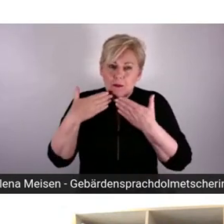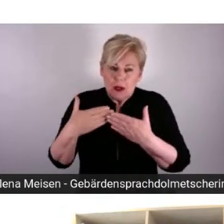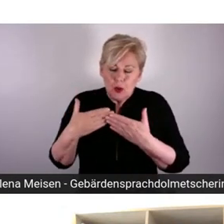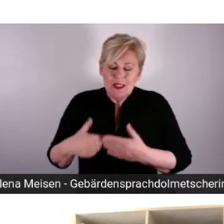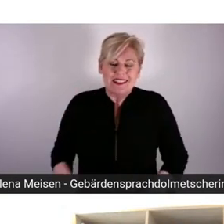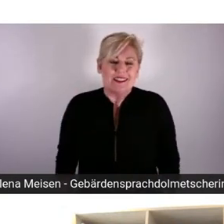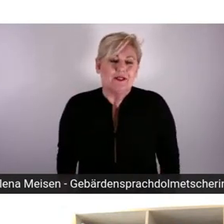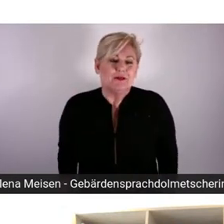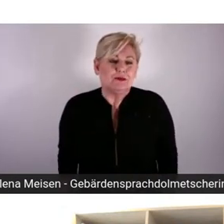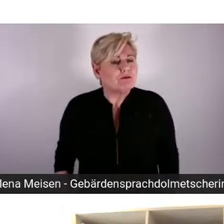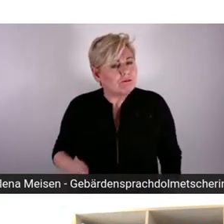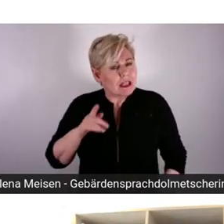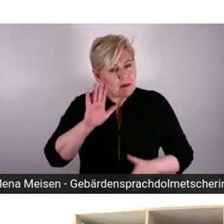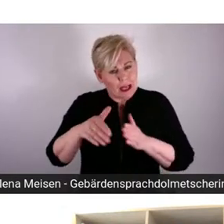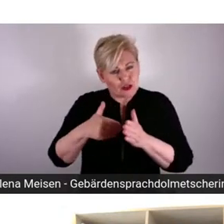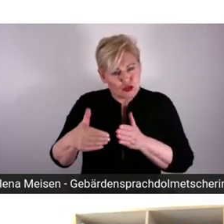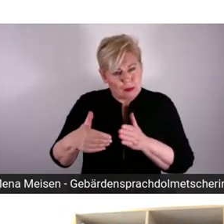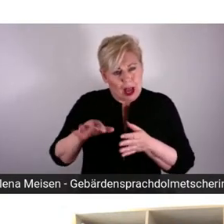Meisen begrüßen. Sie ist